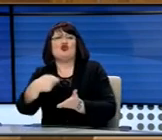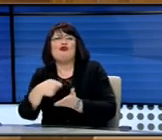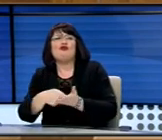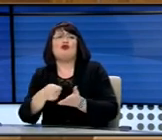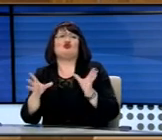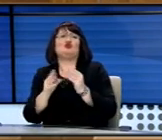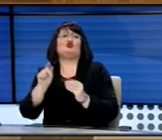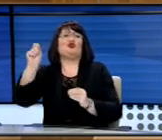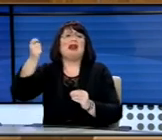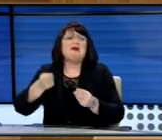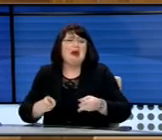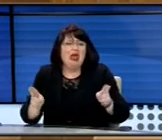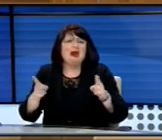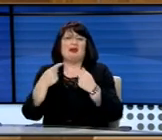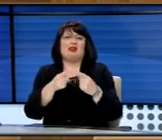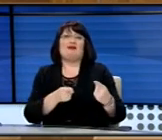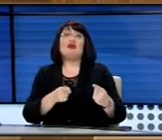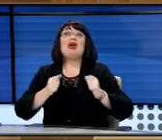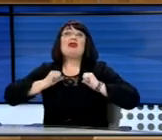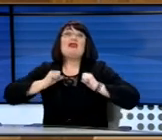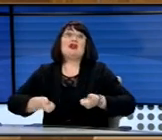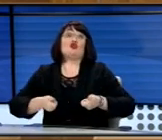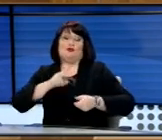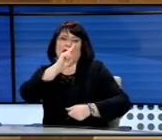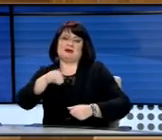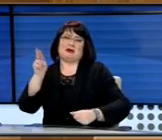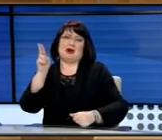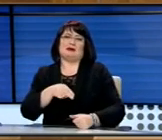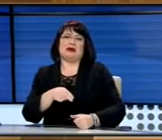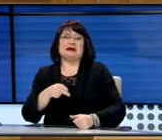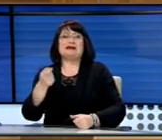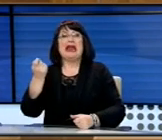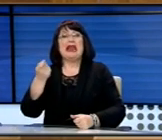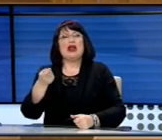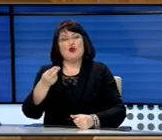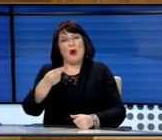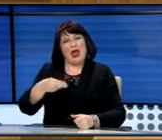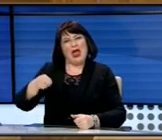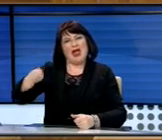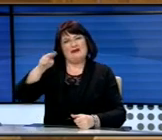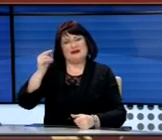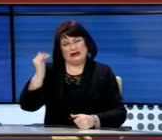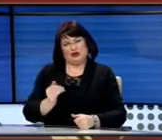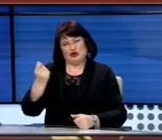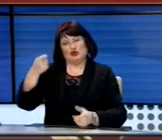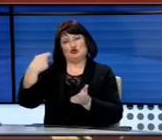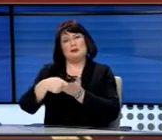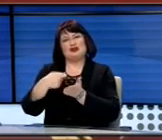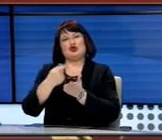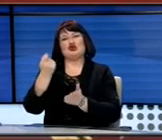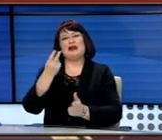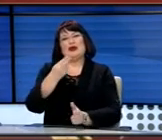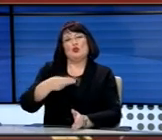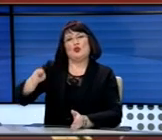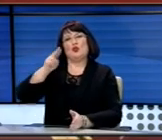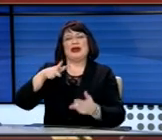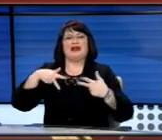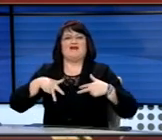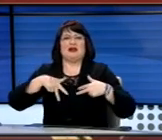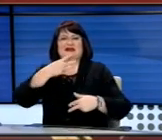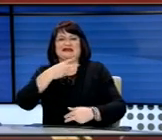στην ενέργεια. Ακόμη και κάποιες μικρές αυξήσεις που δόθηκαν στον κατώτατο μισθό, αρχικά από την κυβέρνηση